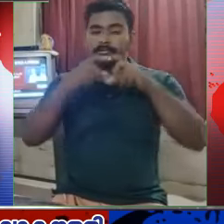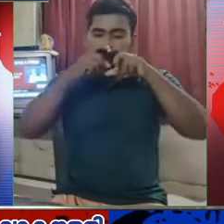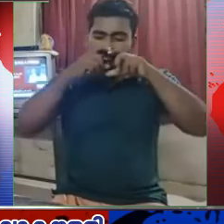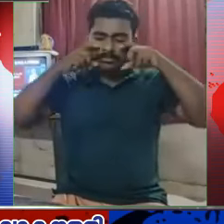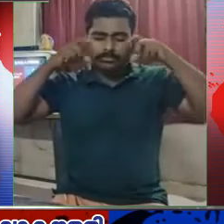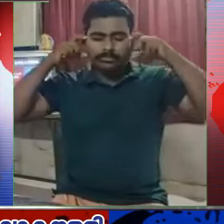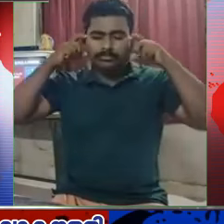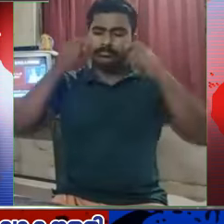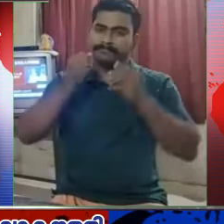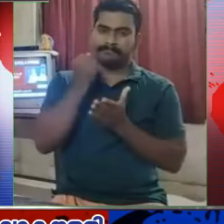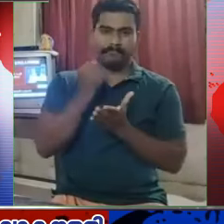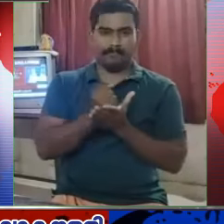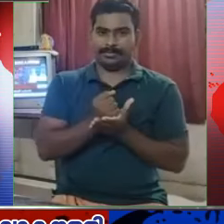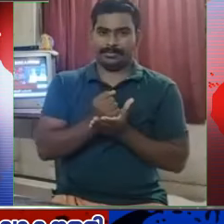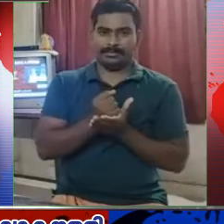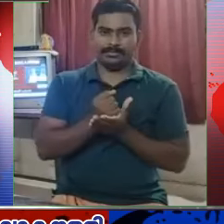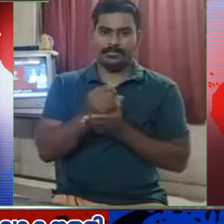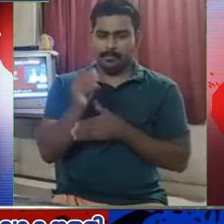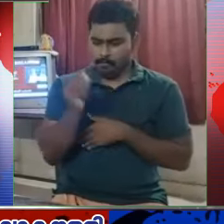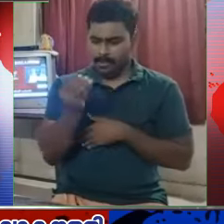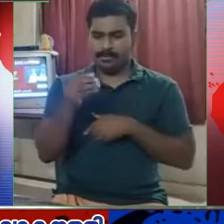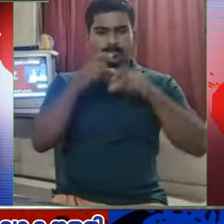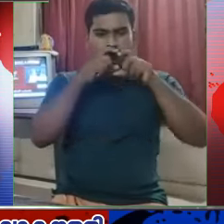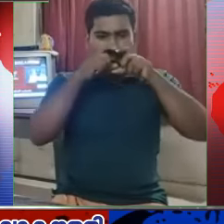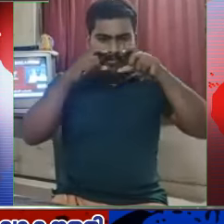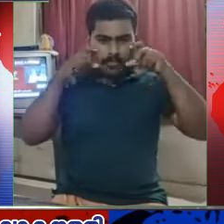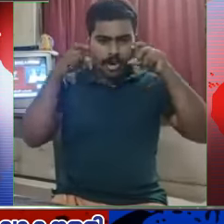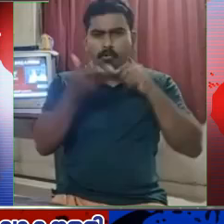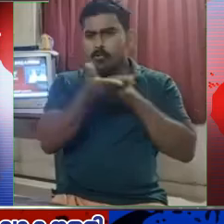തന്നിലുള്ള എന്തെങ്കിലും രോഗാണുക്കൾ